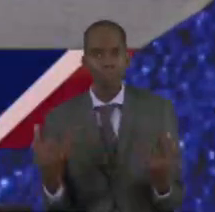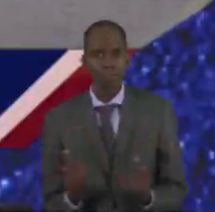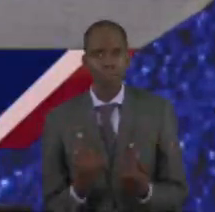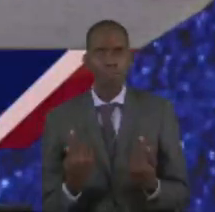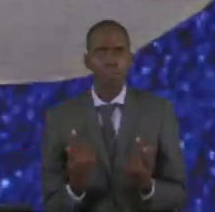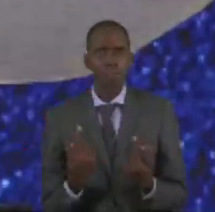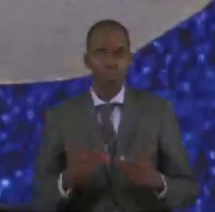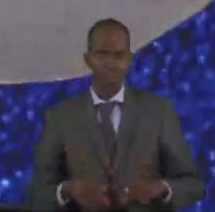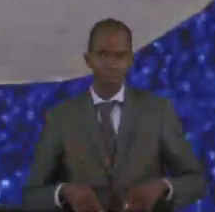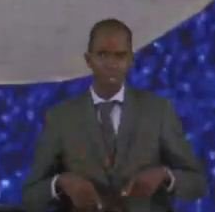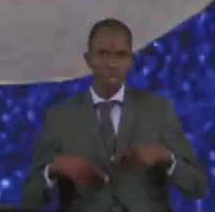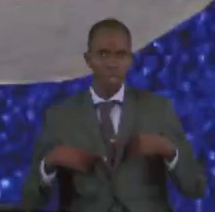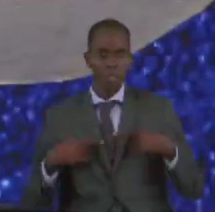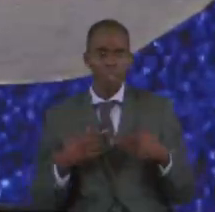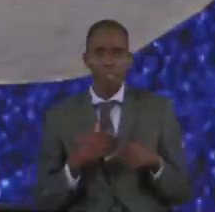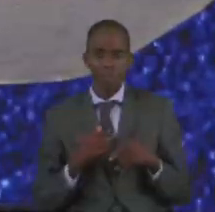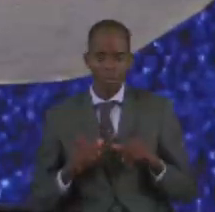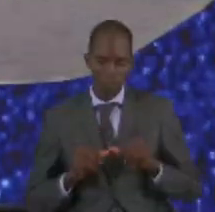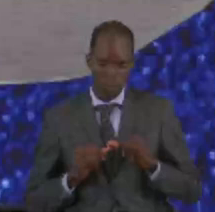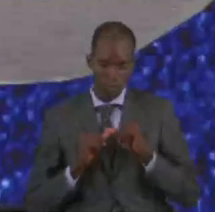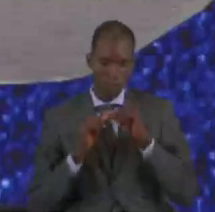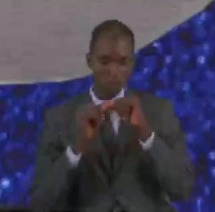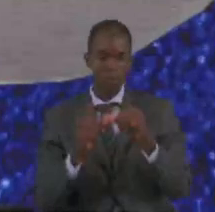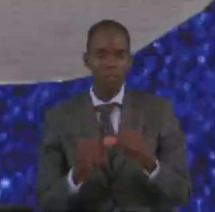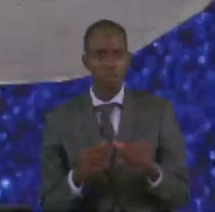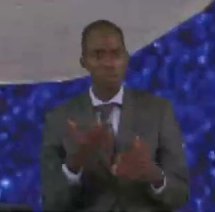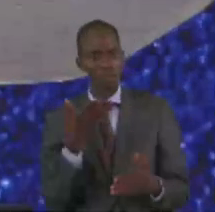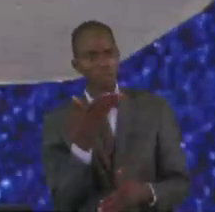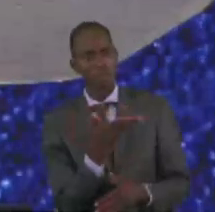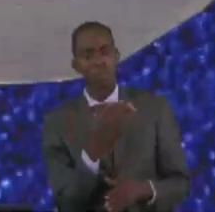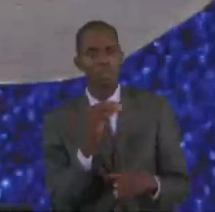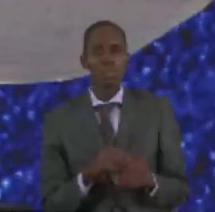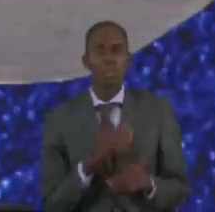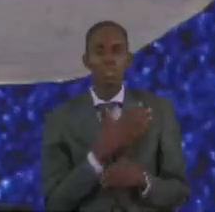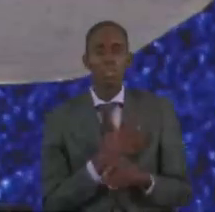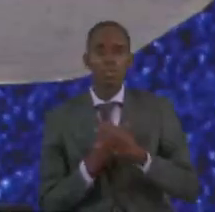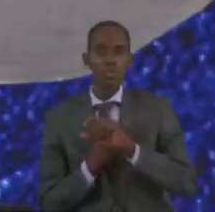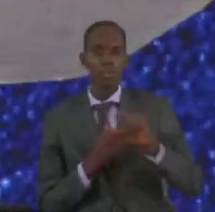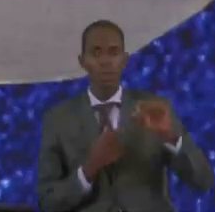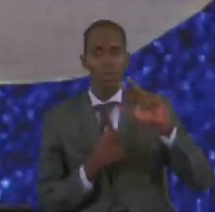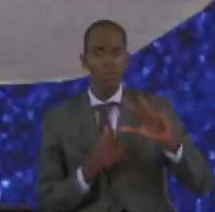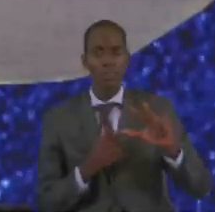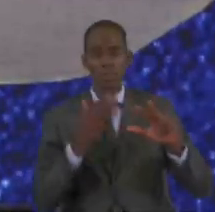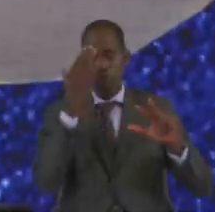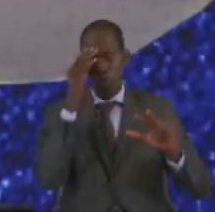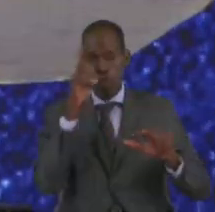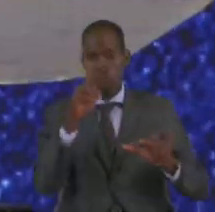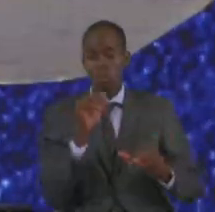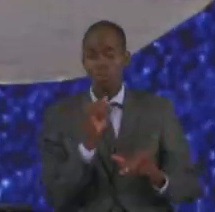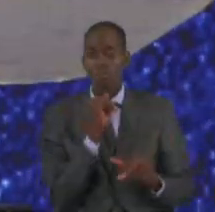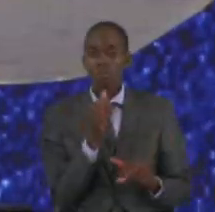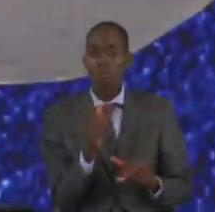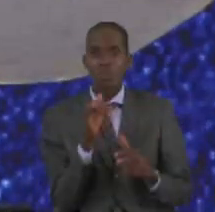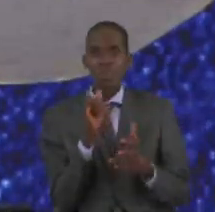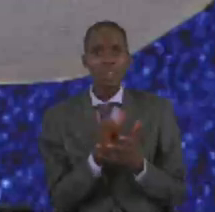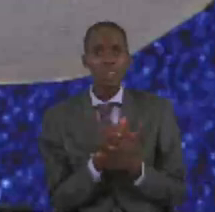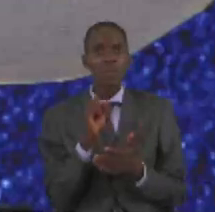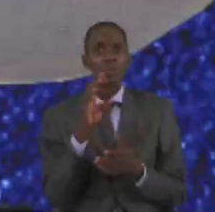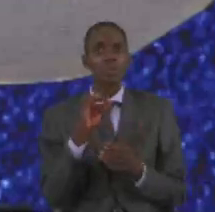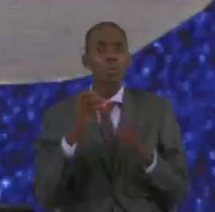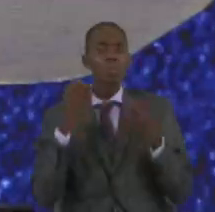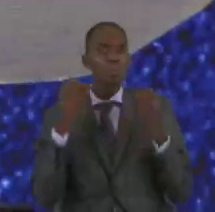morts au péché, comment vivrons-nous encore dans le péché? Le verset 3. Ignorez-vous